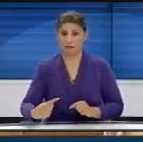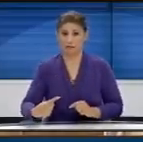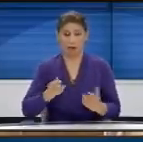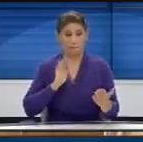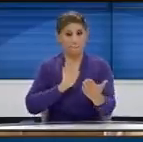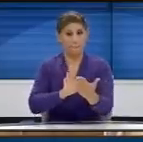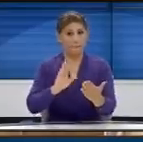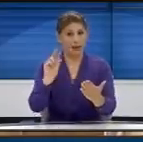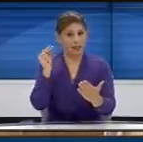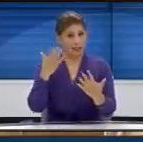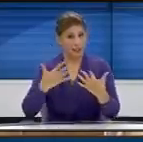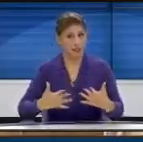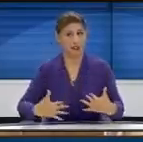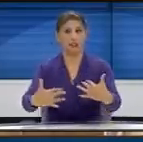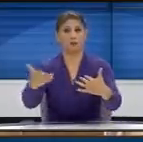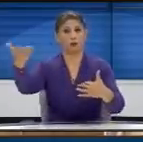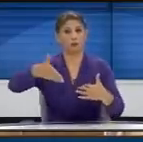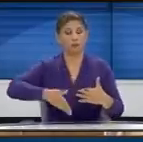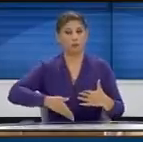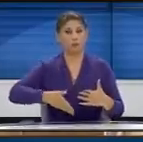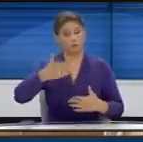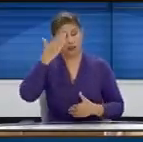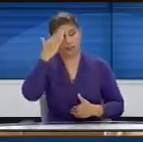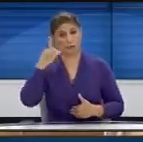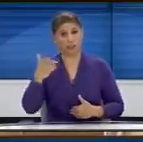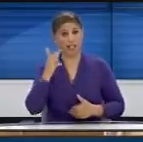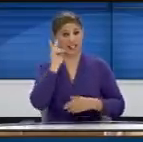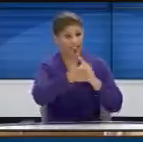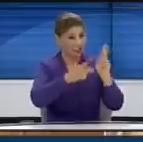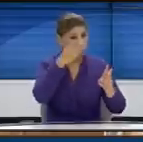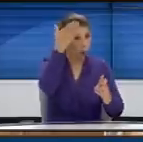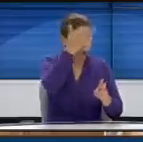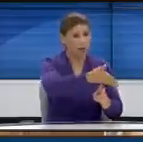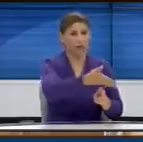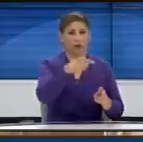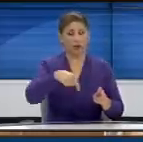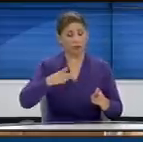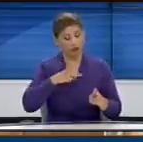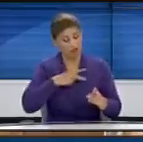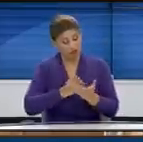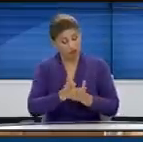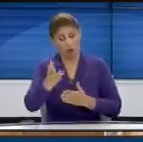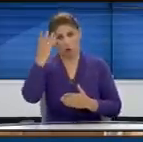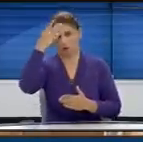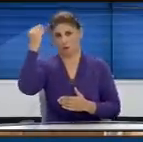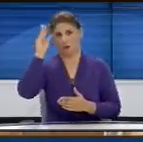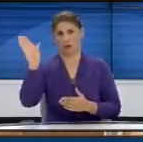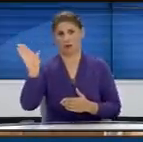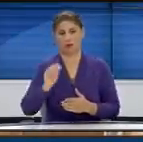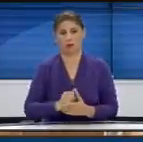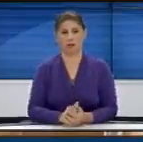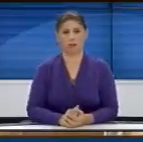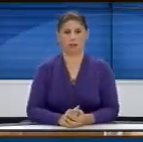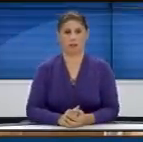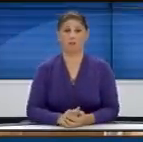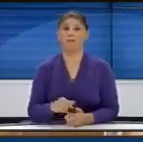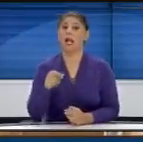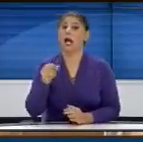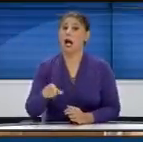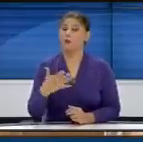της ολομέλειας της Βουλής, που ήρθατε ως τιμητής, αν και κατηγορούμενος, και εδώ είχε δίκιο ο Αλέξης Τσίπρας, αυτό σας